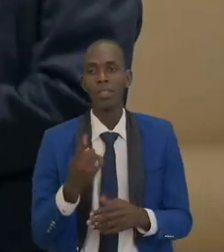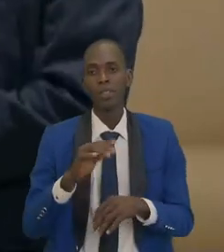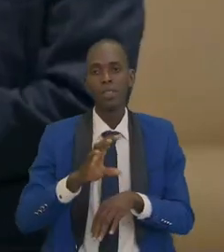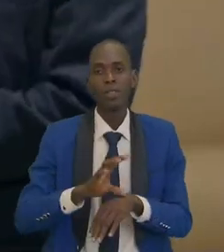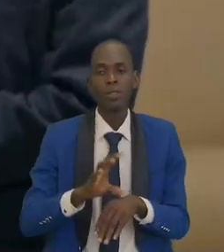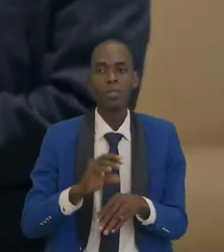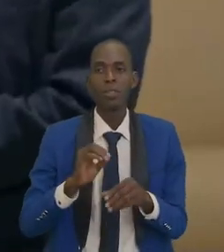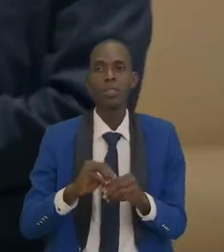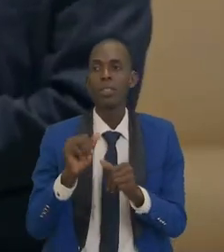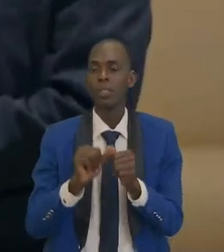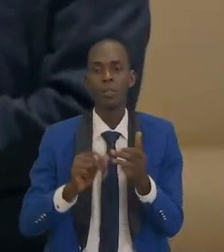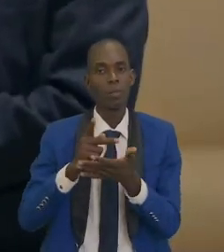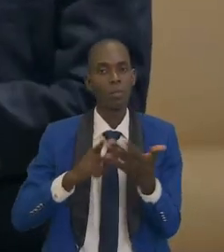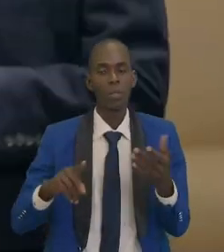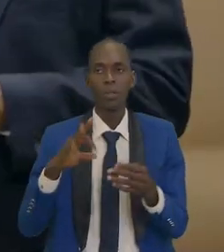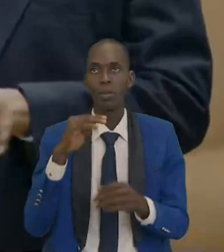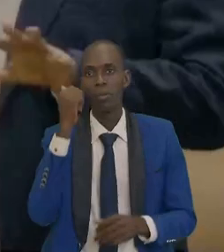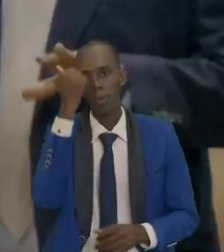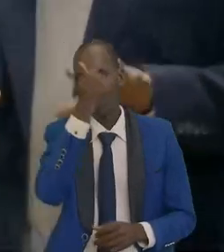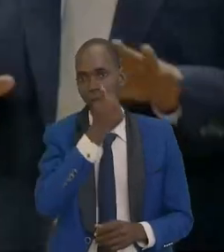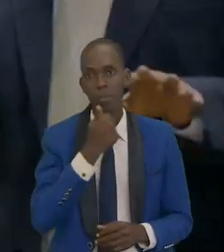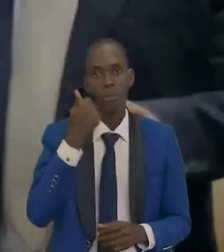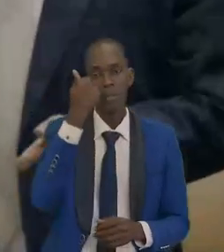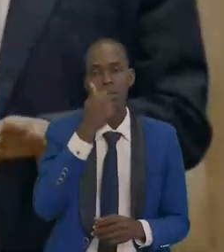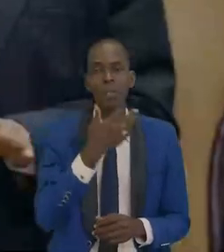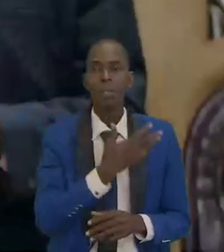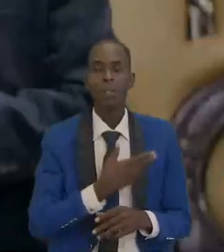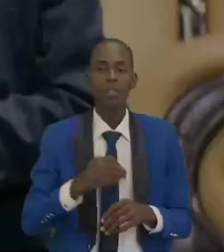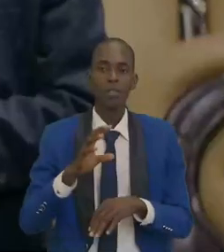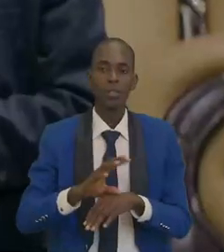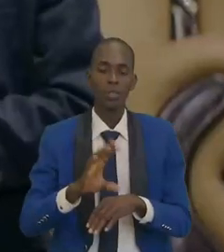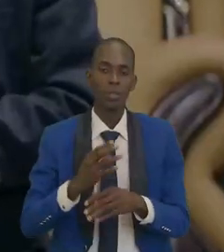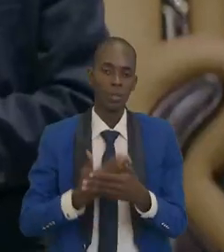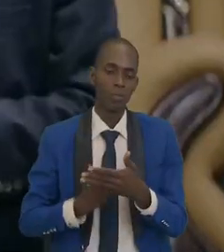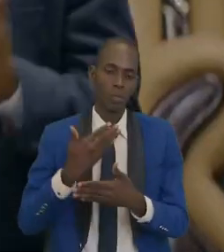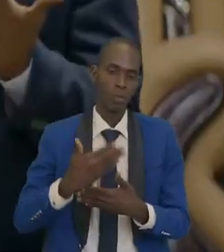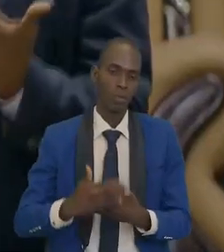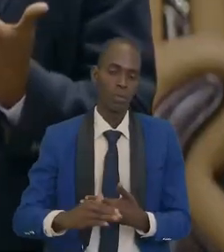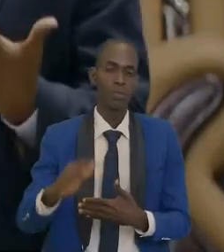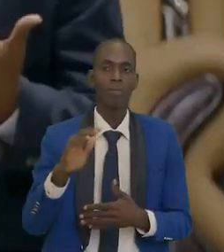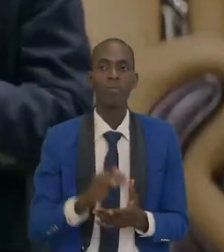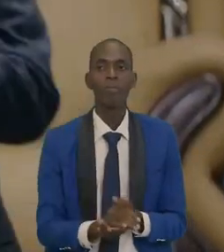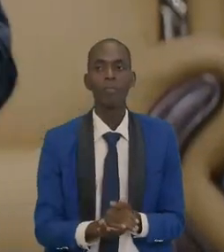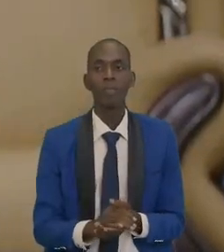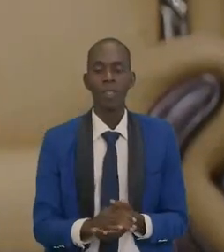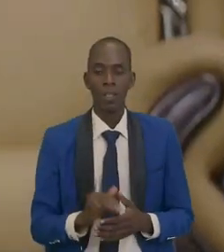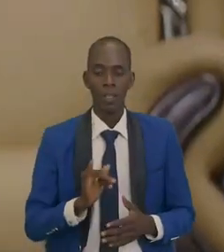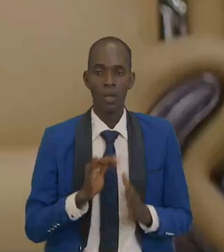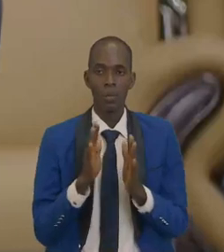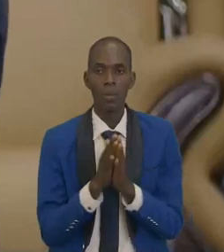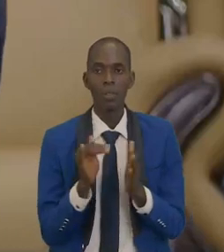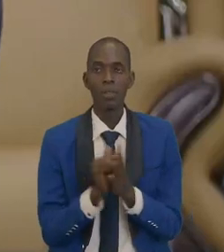l'Église dans le continent d'Afrique et l'Église au-delà. Et je prie que le